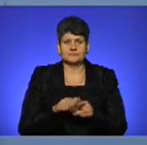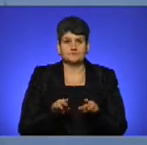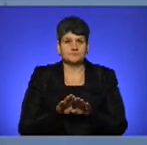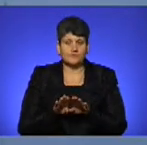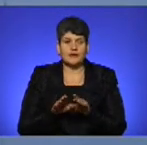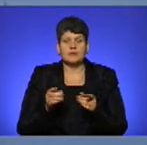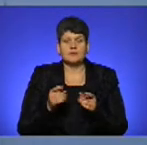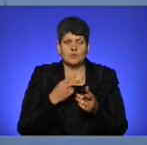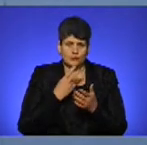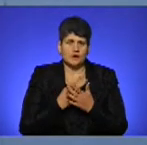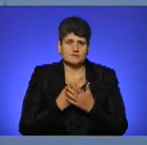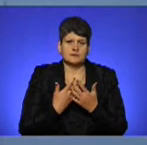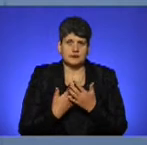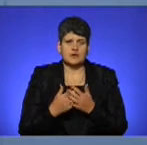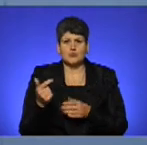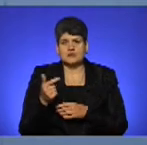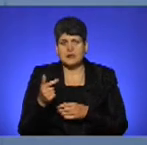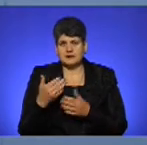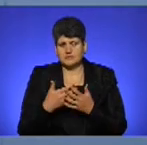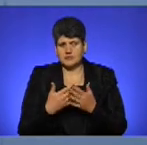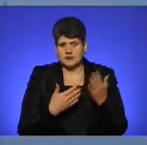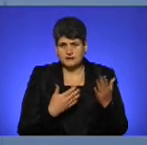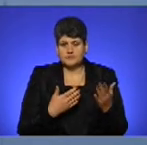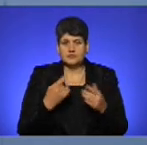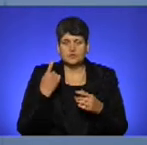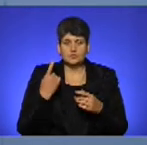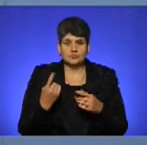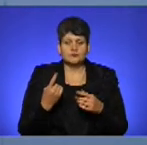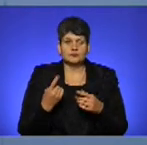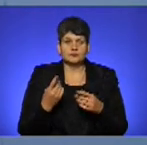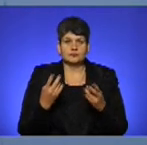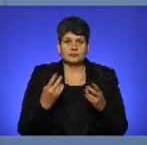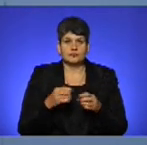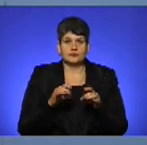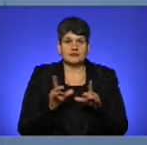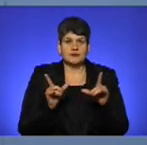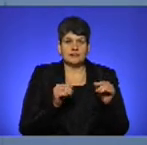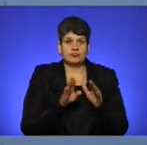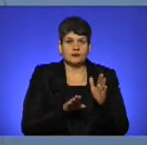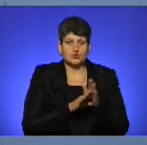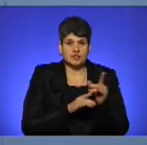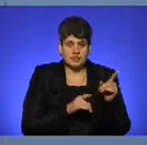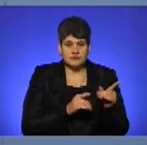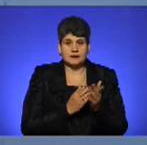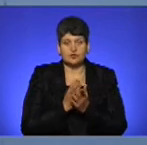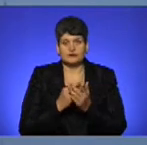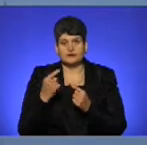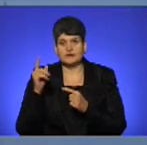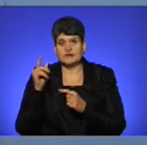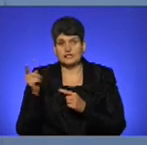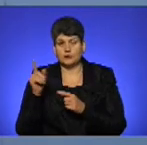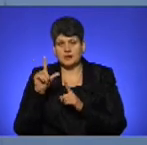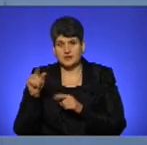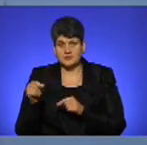аналіз, показував приклади, там, на прикладі Гусятина, що за одною послугою необхідно їхати в Підволочиськ, за іншою послугою в Тернопіль, ще за іншою